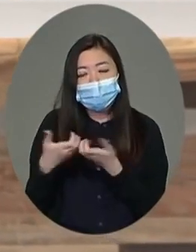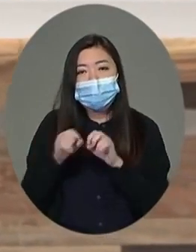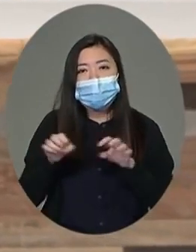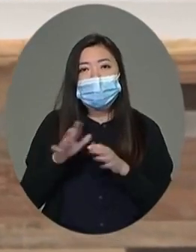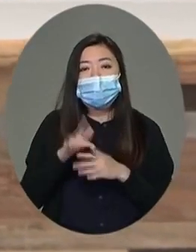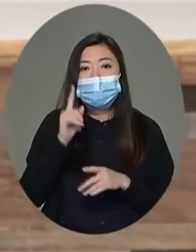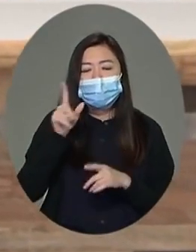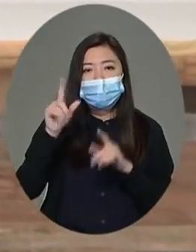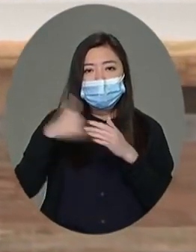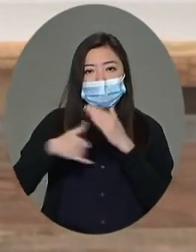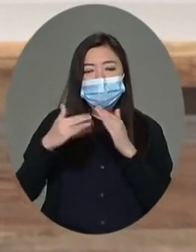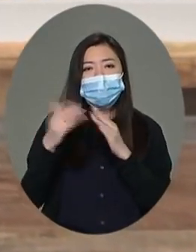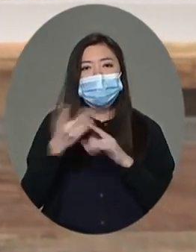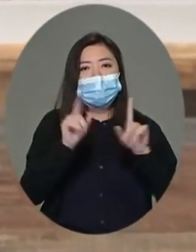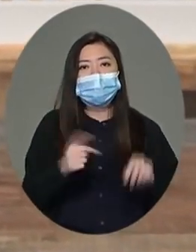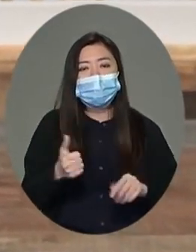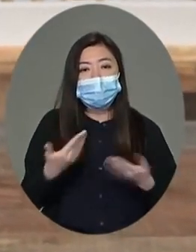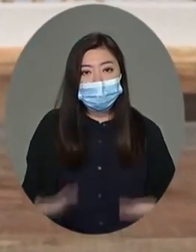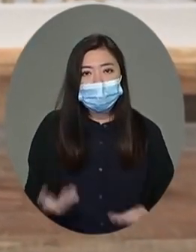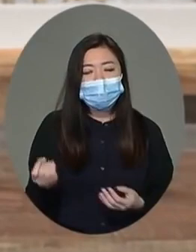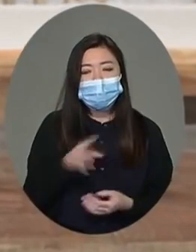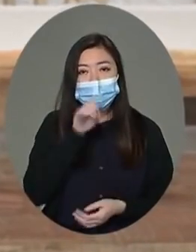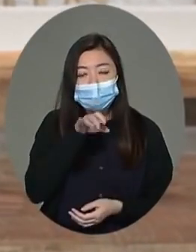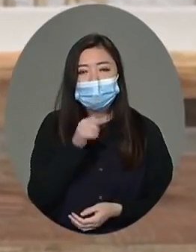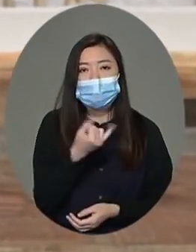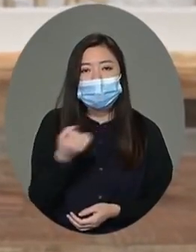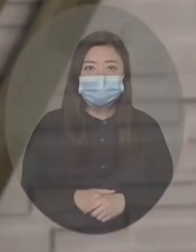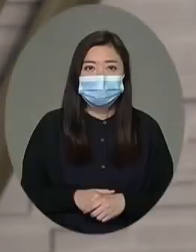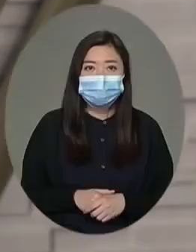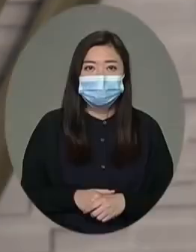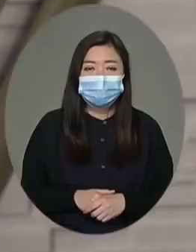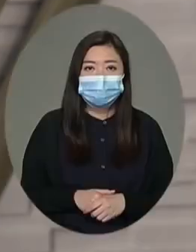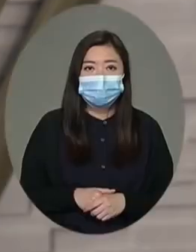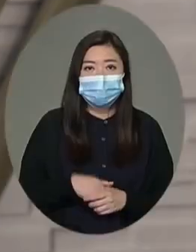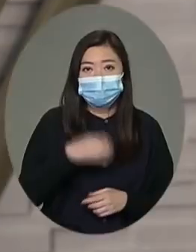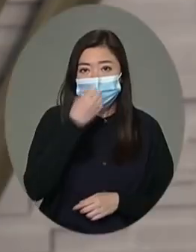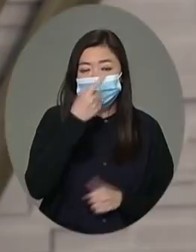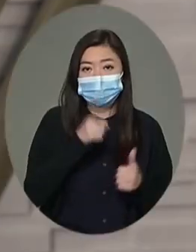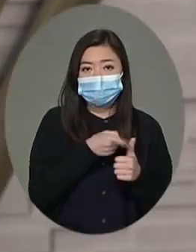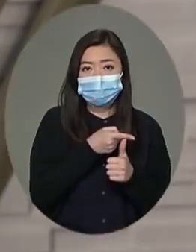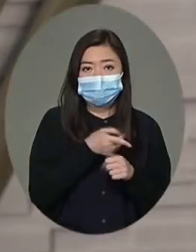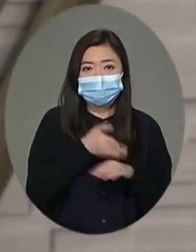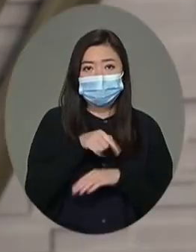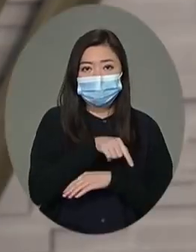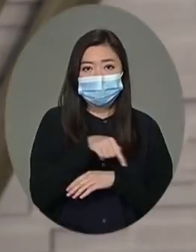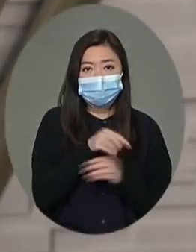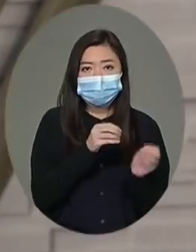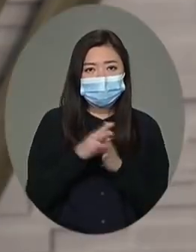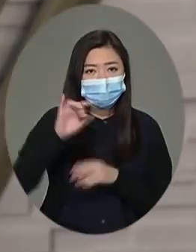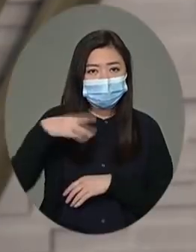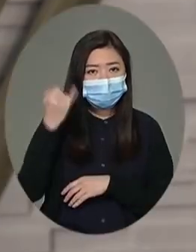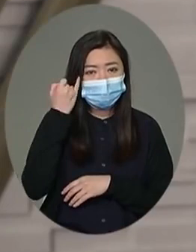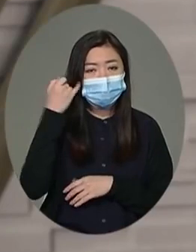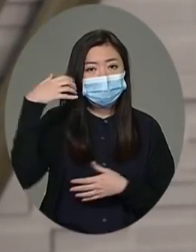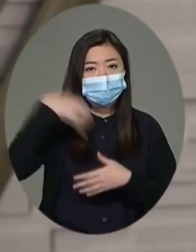可以再作交代，目前不作進一步評論。本港出現首宗社區感染源頭不